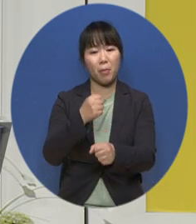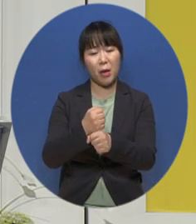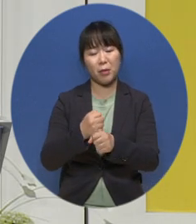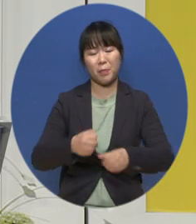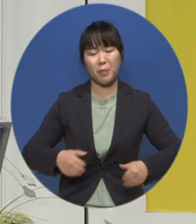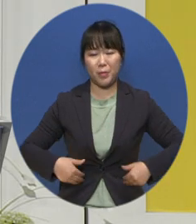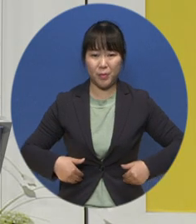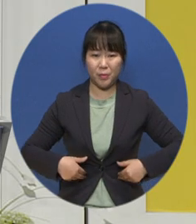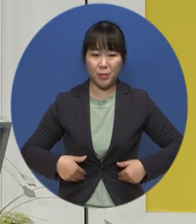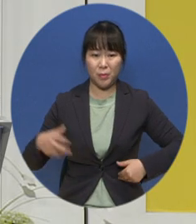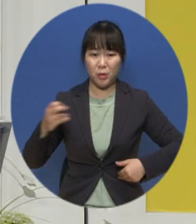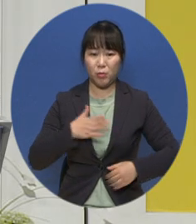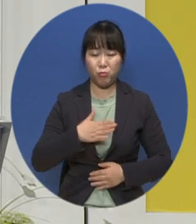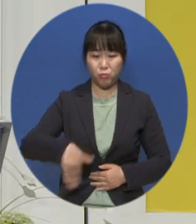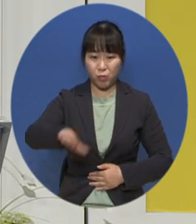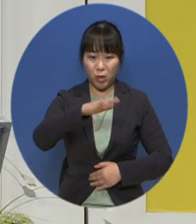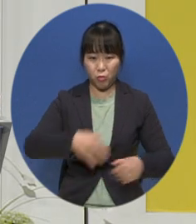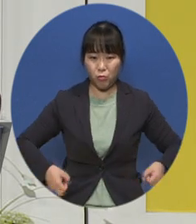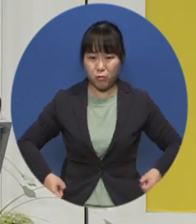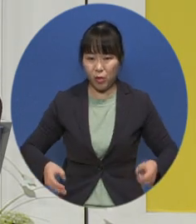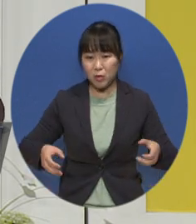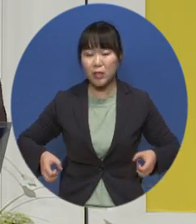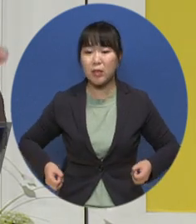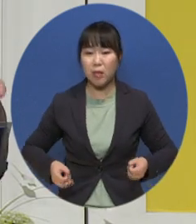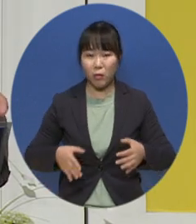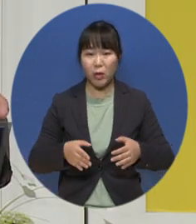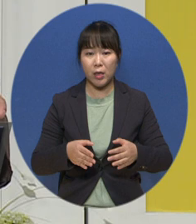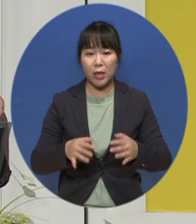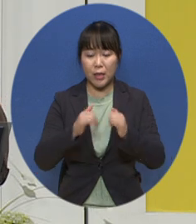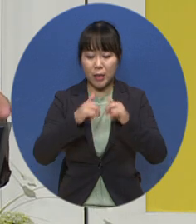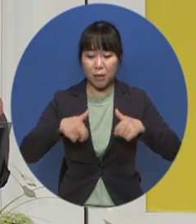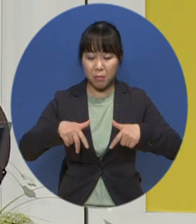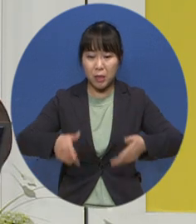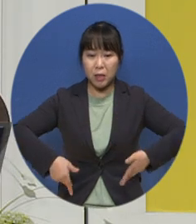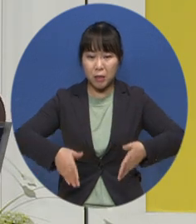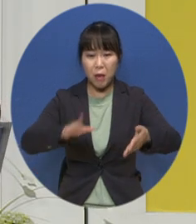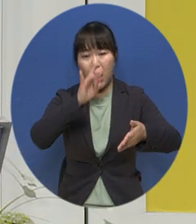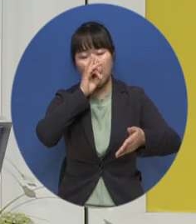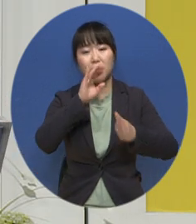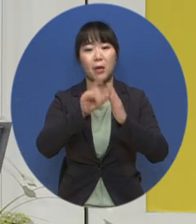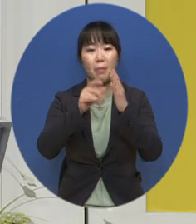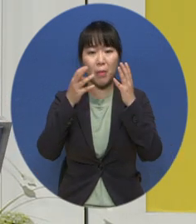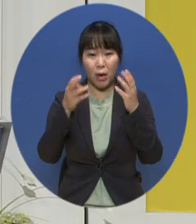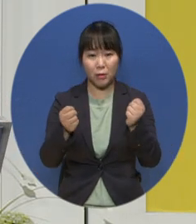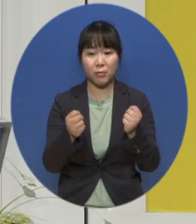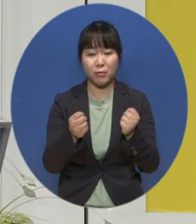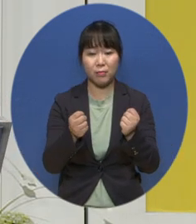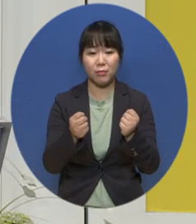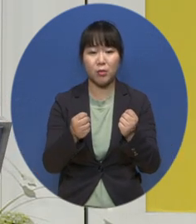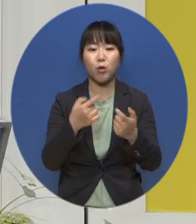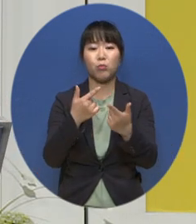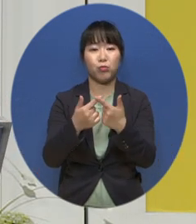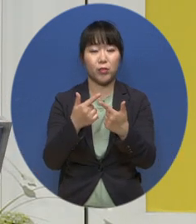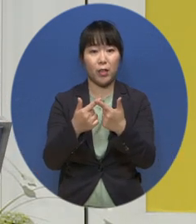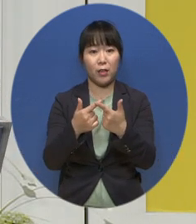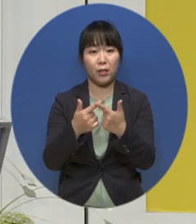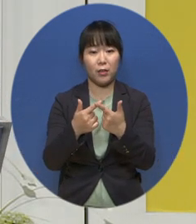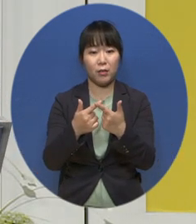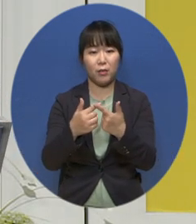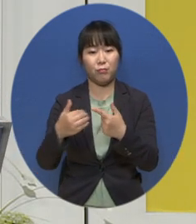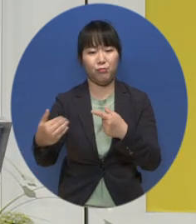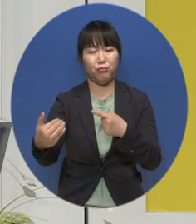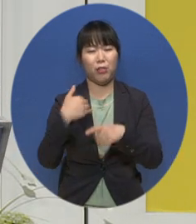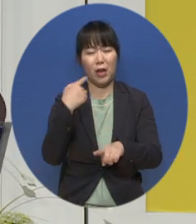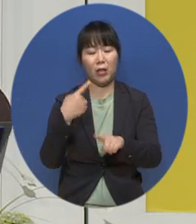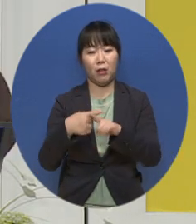있습니다 그럼 우리가 이 휠체어를 타고 인도로 못 간 계획 경험한 그 부산의 그 역주행 하다가